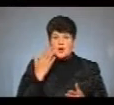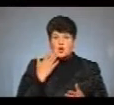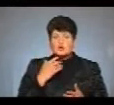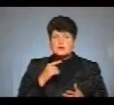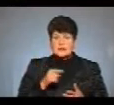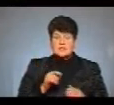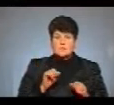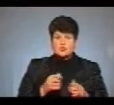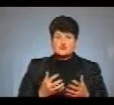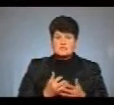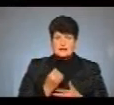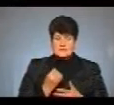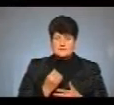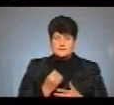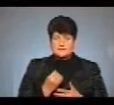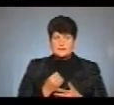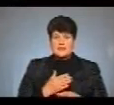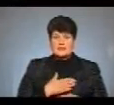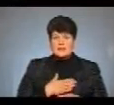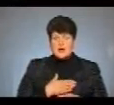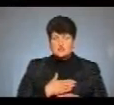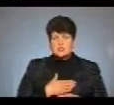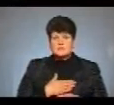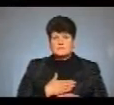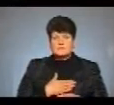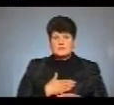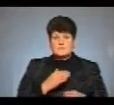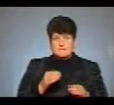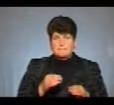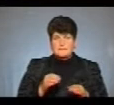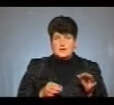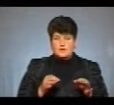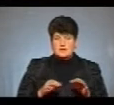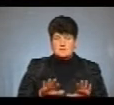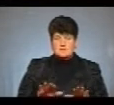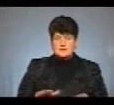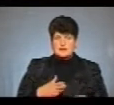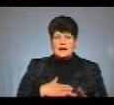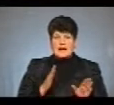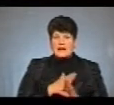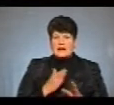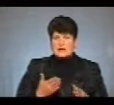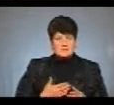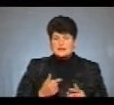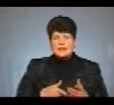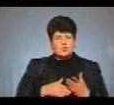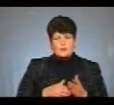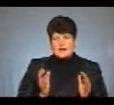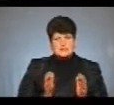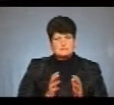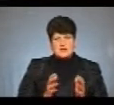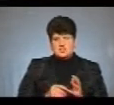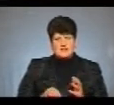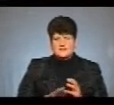коли їх можуть знайти. Тим більше наша природна місце, ну, кліматичні умови нашої області не сприяють збереженню предметів у